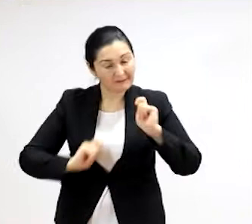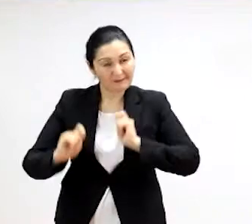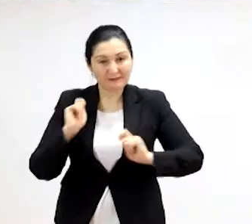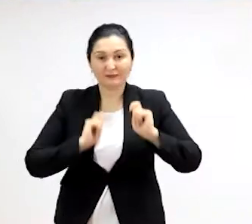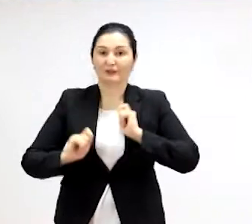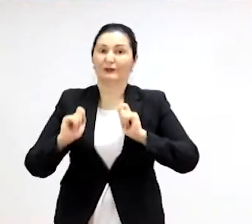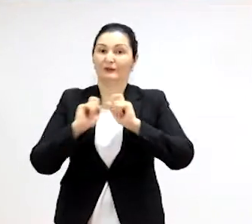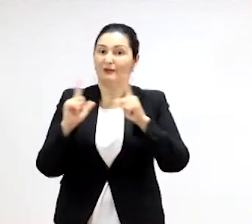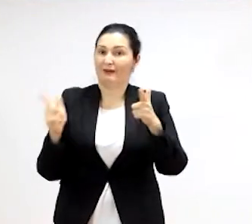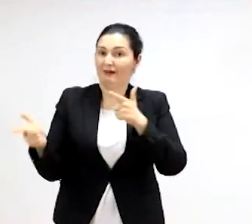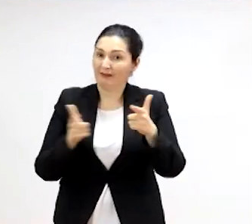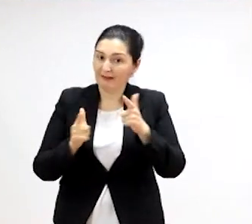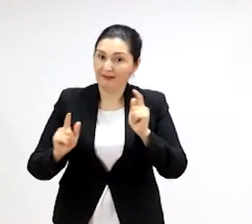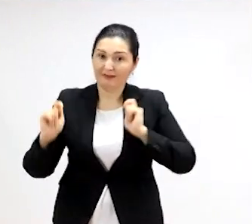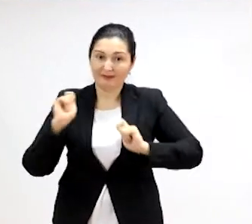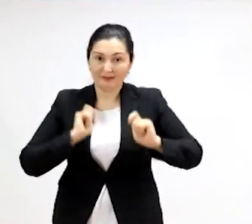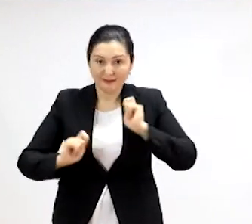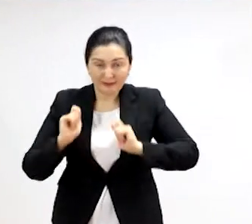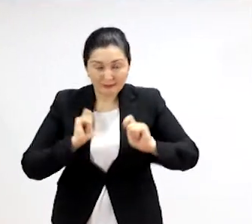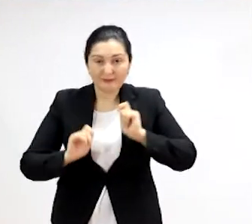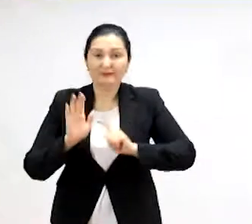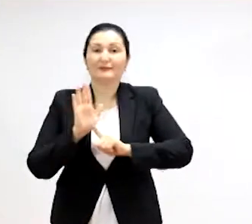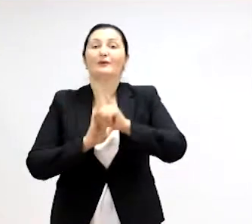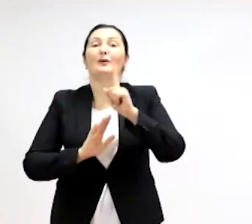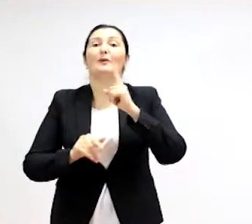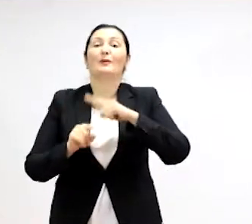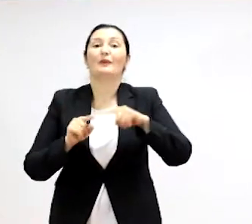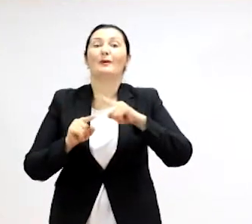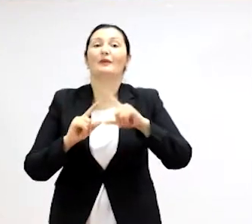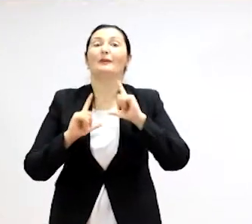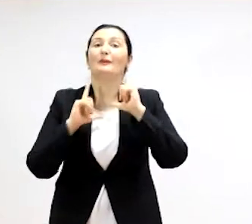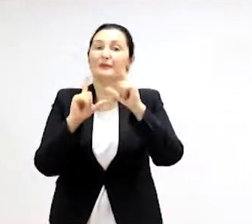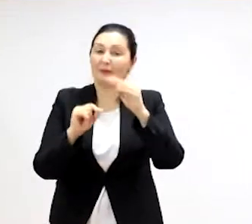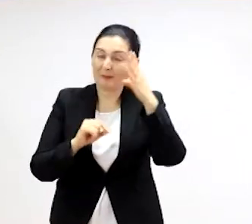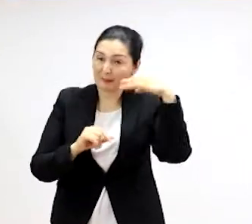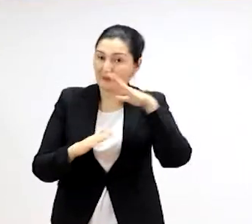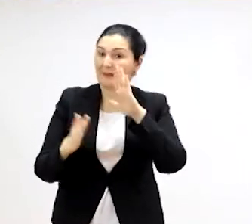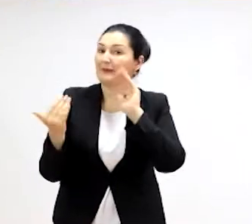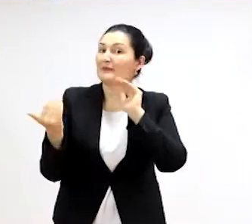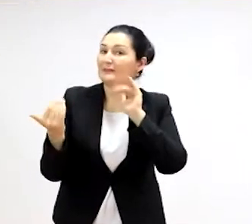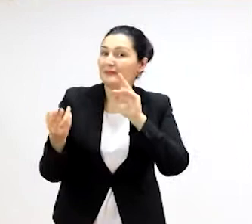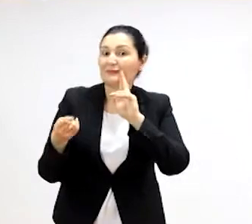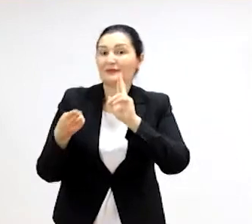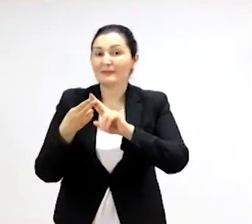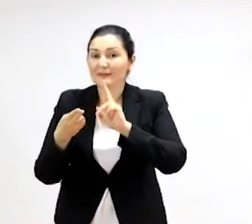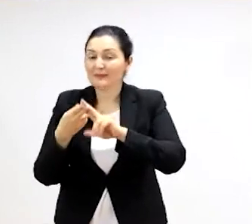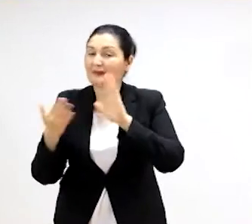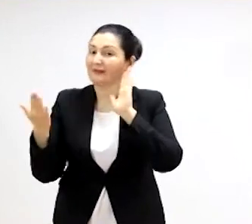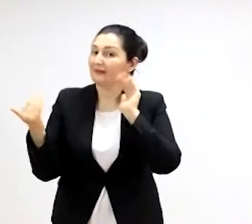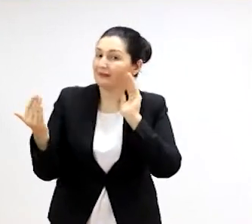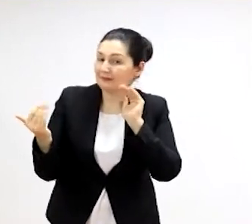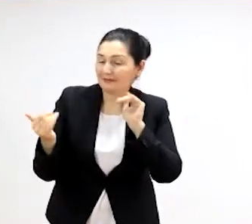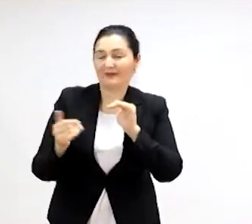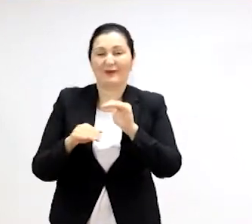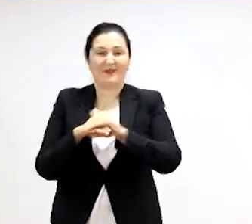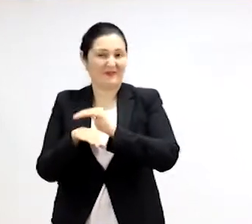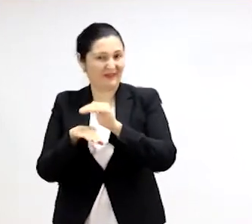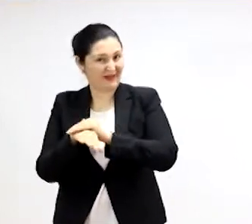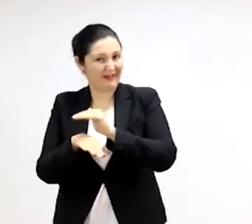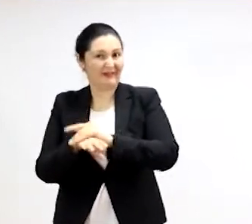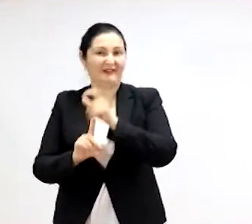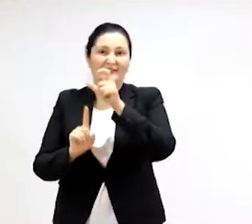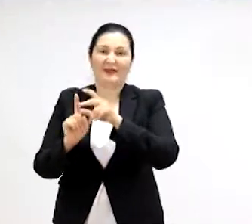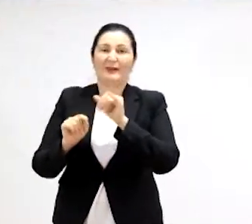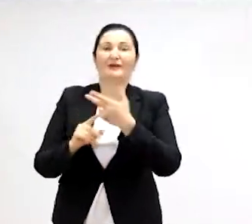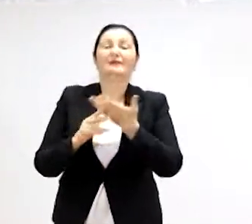мактабия мешавам. Пеш аз мактаб рафтан, бо волидайнам хайру хуш мекунам. Офарин, Лола ҷон, офарин.